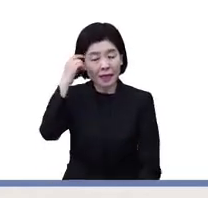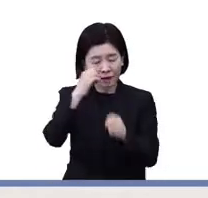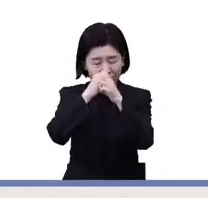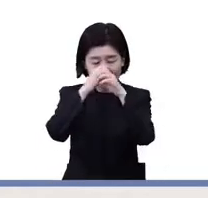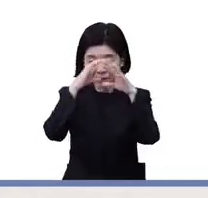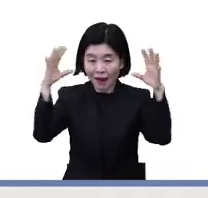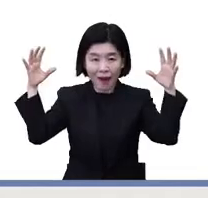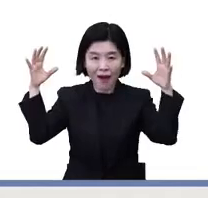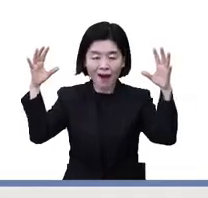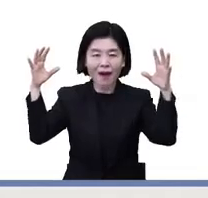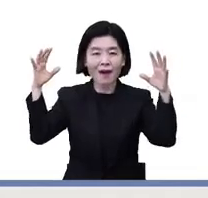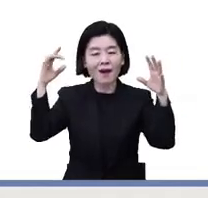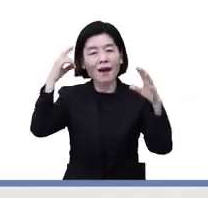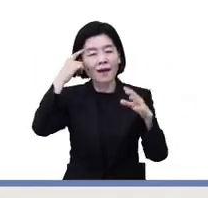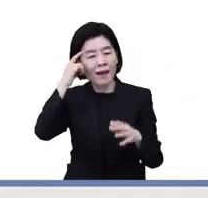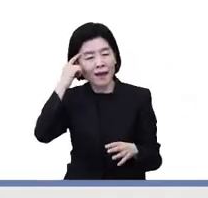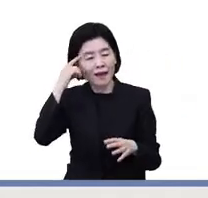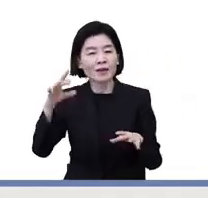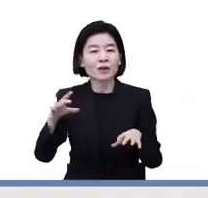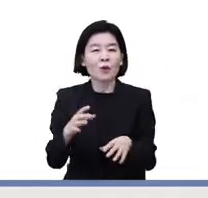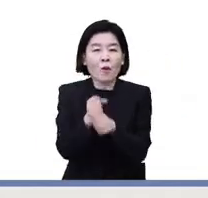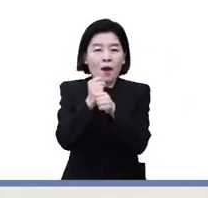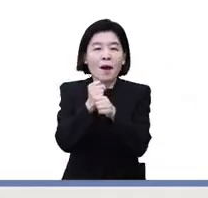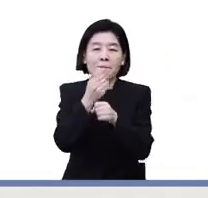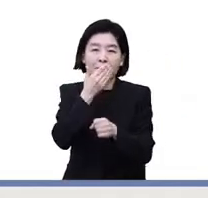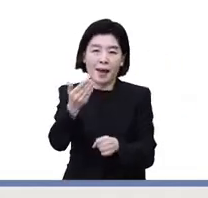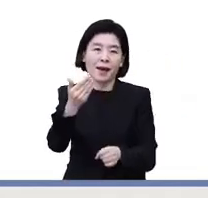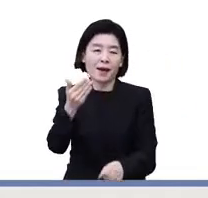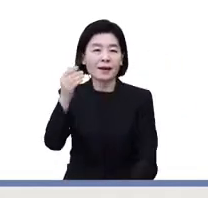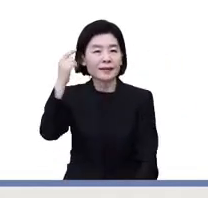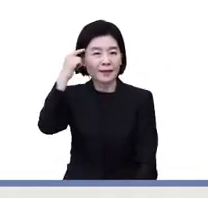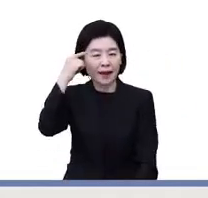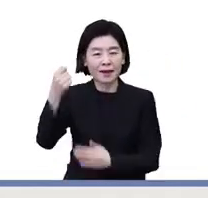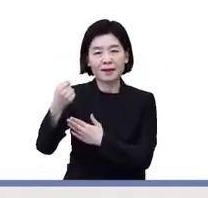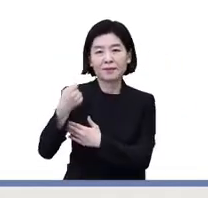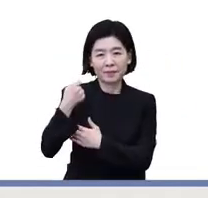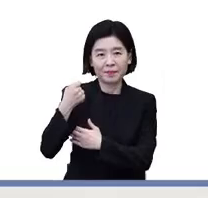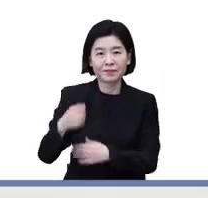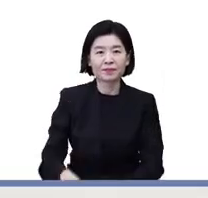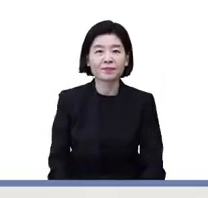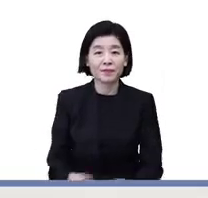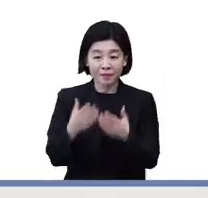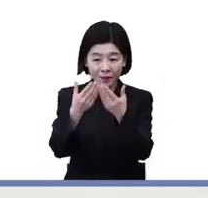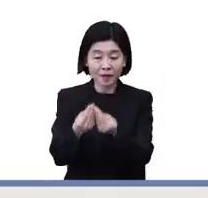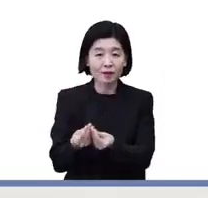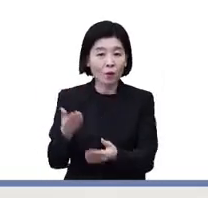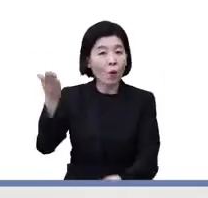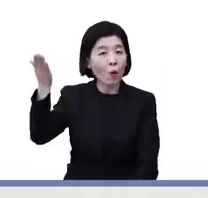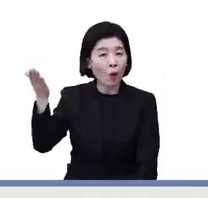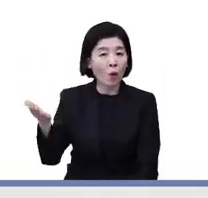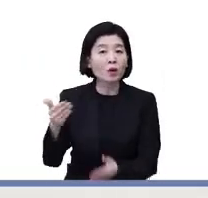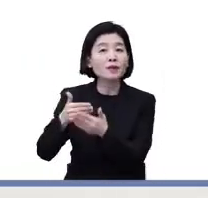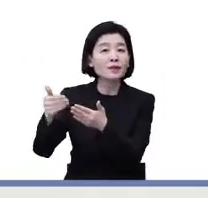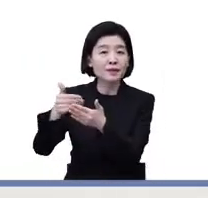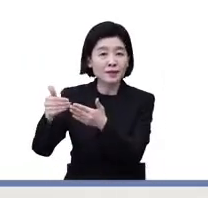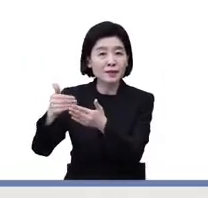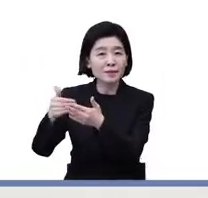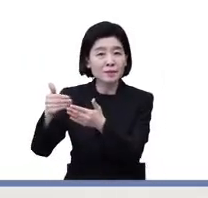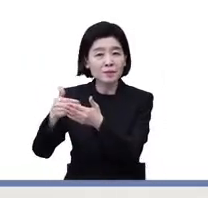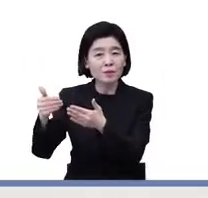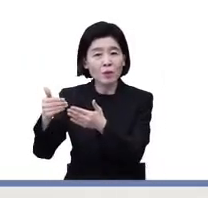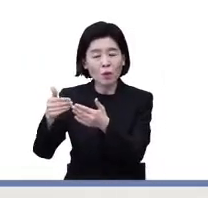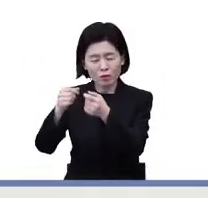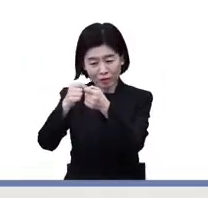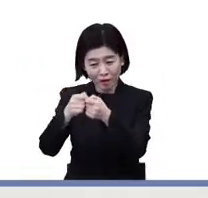사고가 발달하는 시기라고 이해할 수가 있습니다. 비유를 좀 해볼게요. 이런 그림이 있으면 상당히 구체적인 그림이죠.